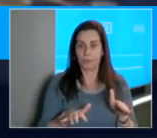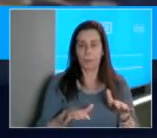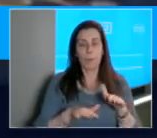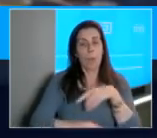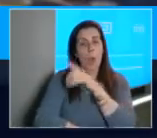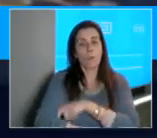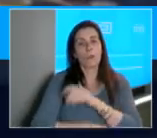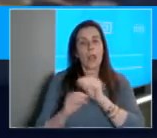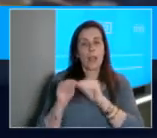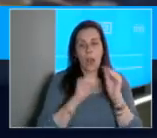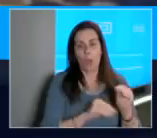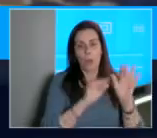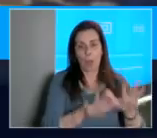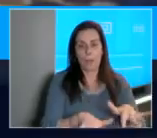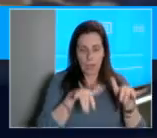במועצת הביטחון להעביר את זה